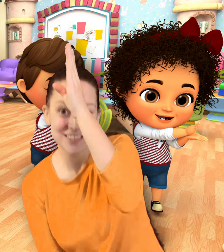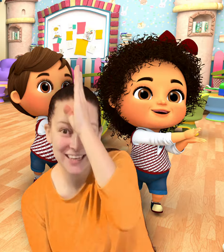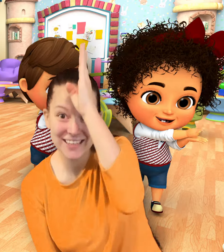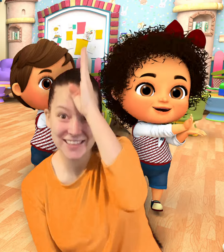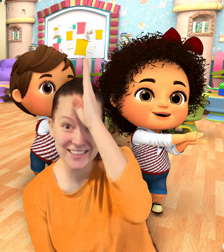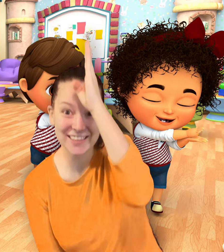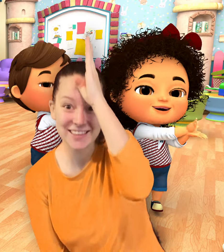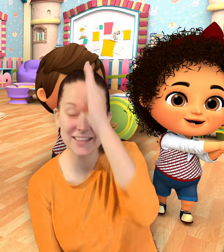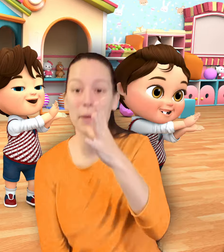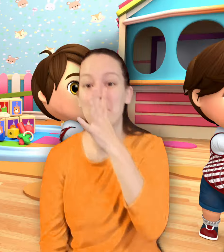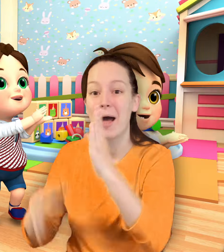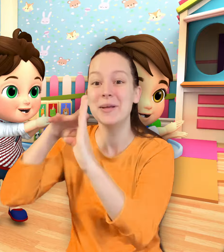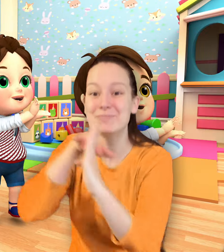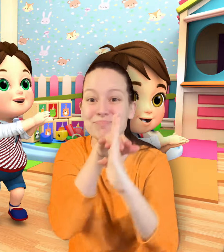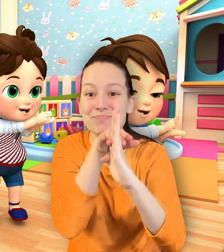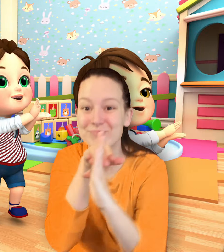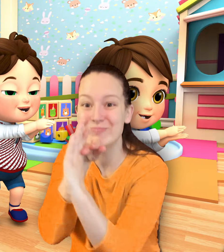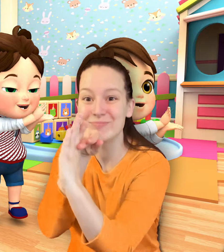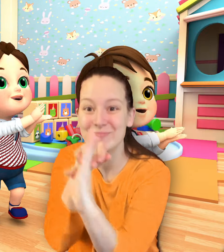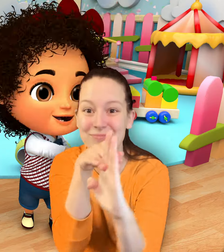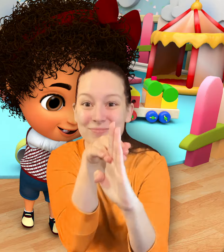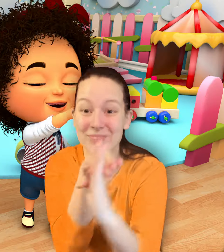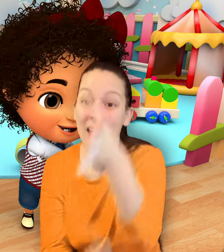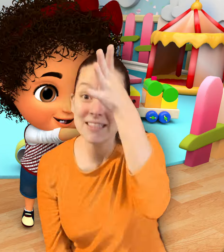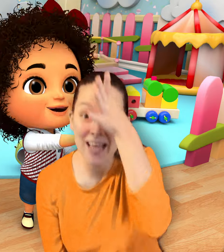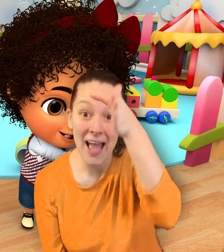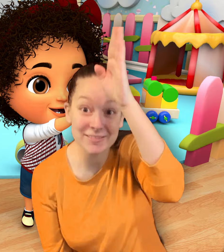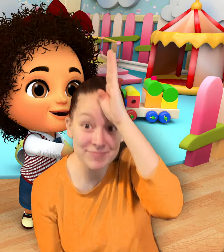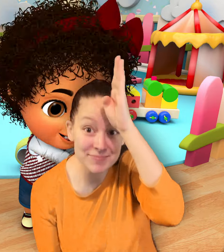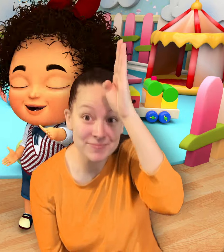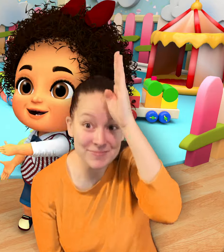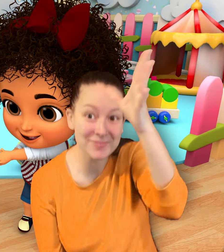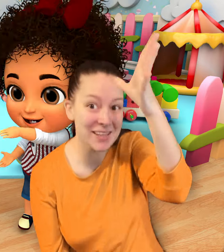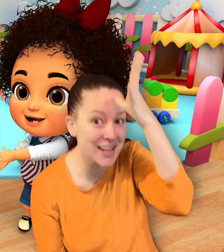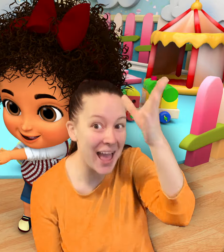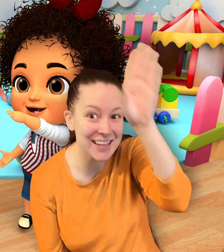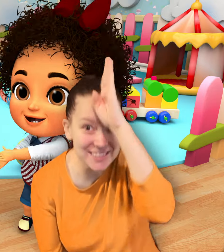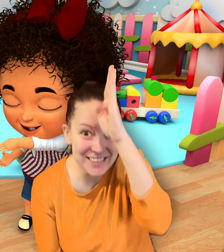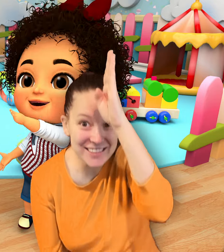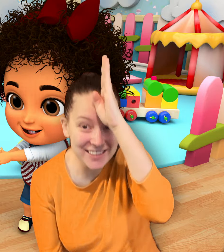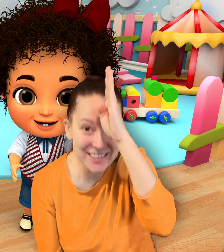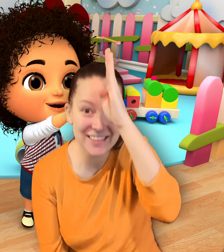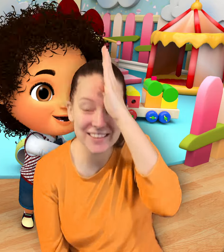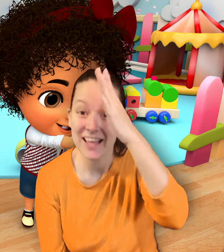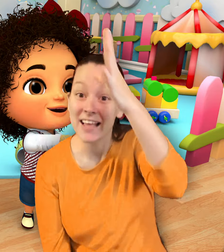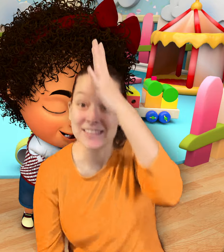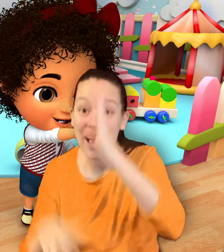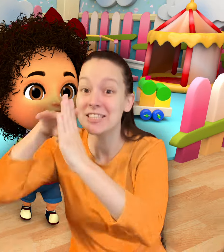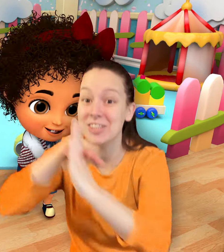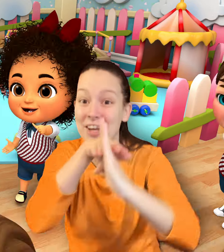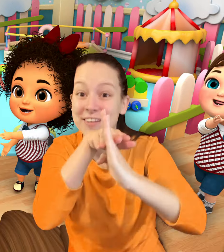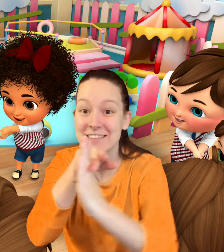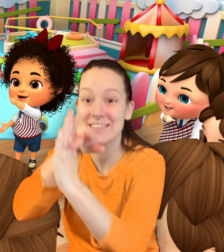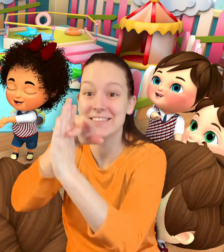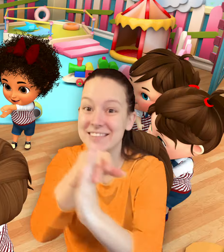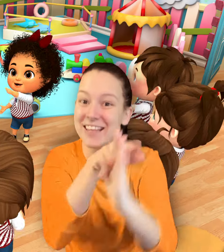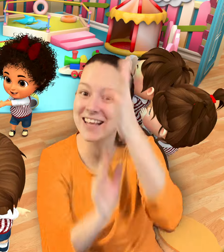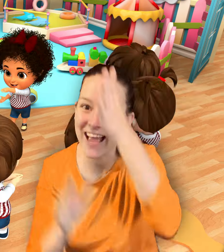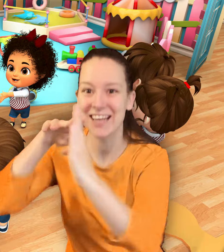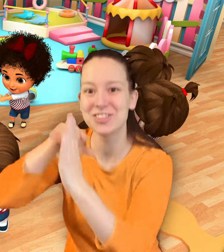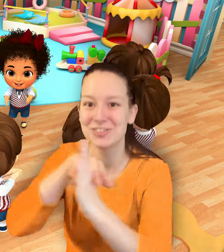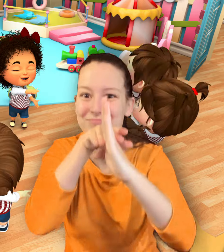ママザメママザメパパザメパパザメパパザメ